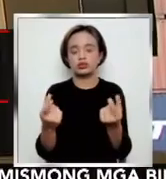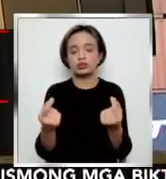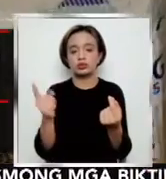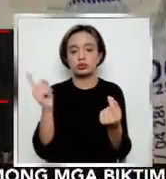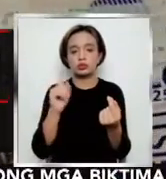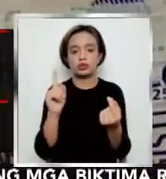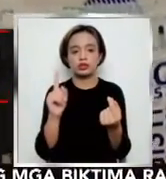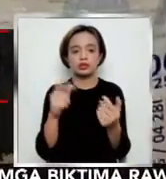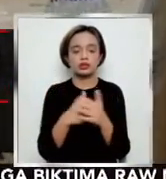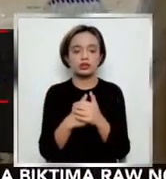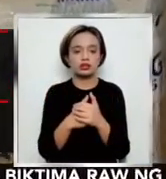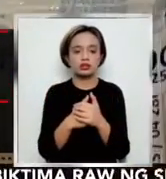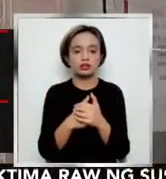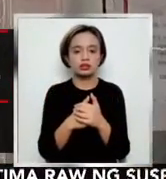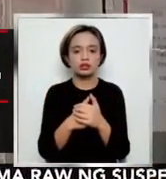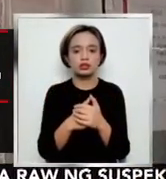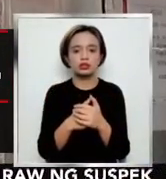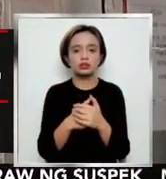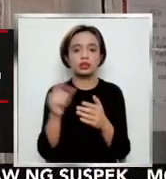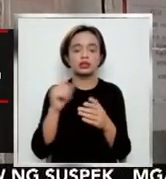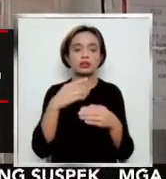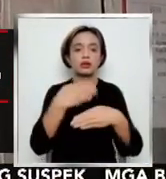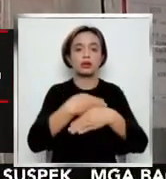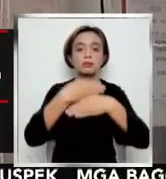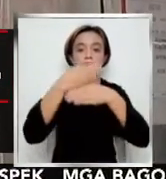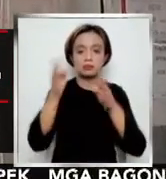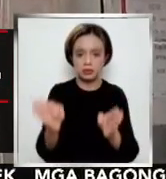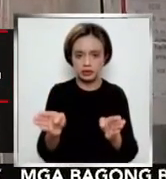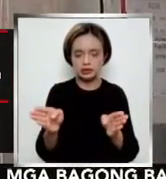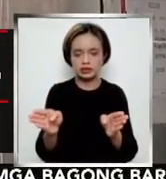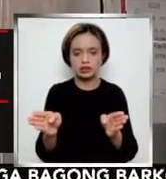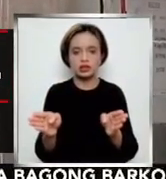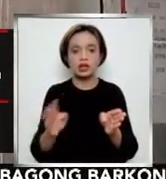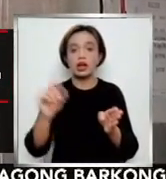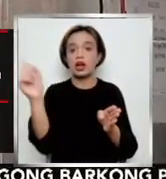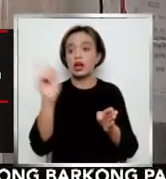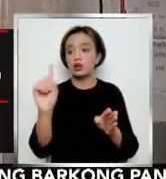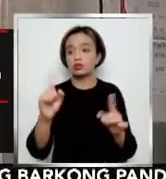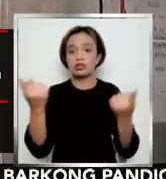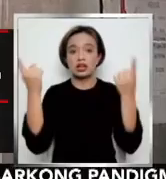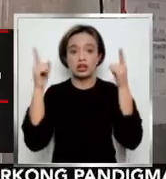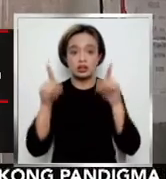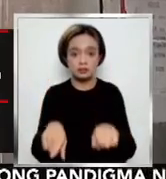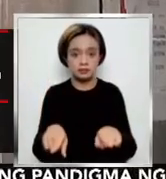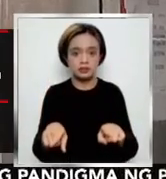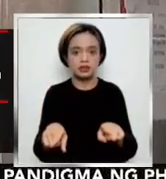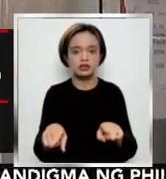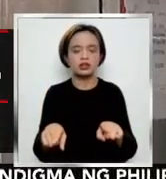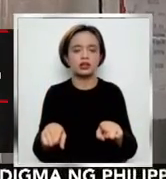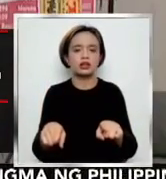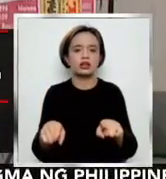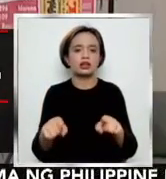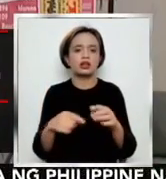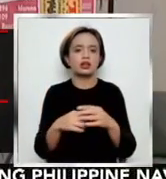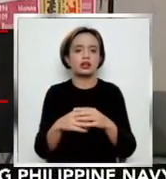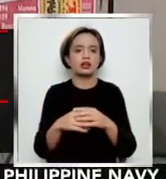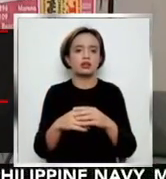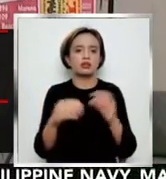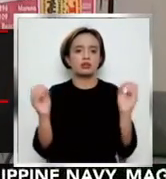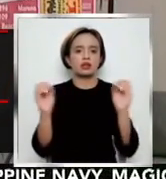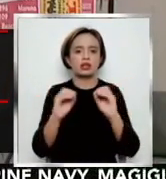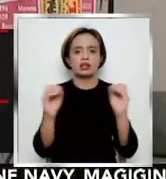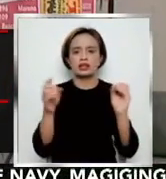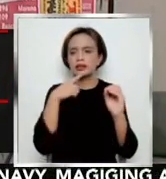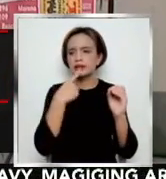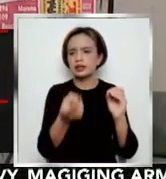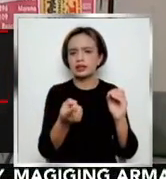clearance po ng mga balikbayan boxes. Ang nangyayari po is wala na pong physical examination yung sinasabi nila na